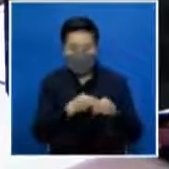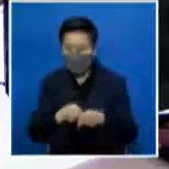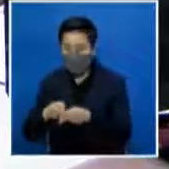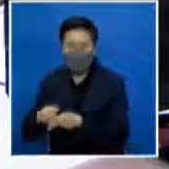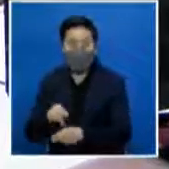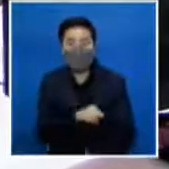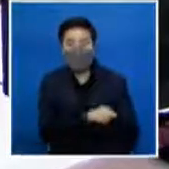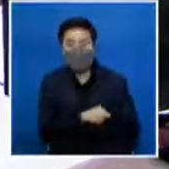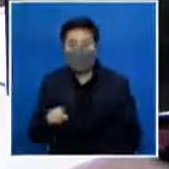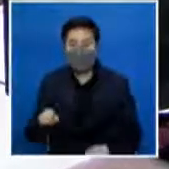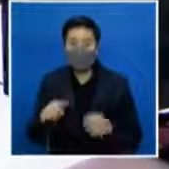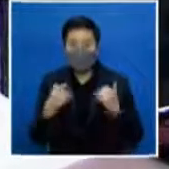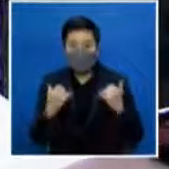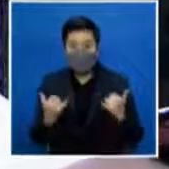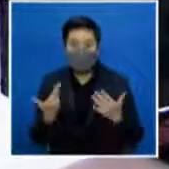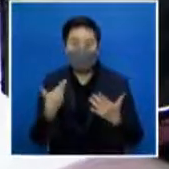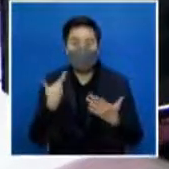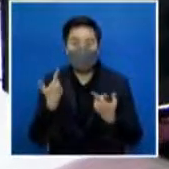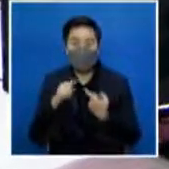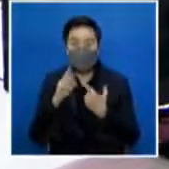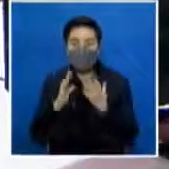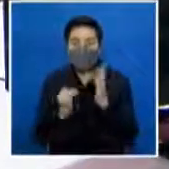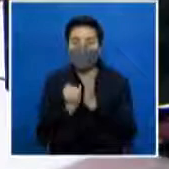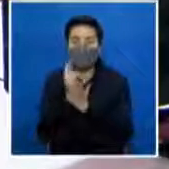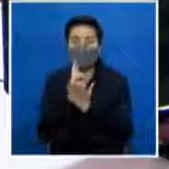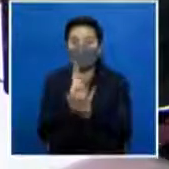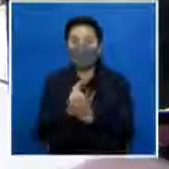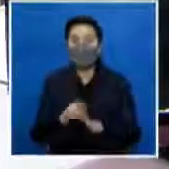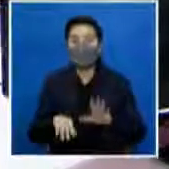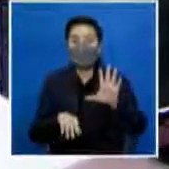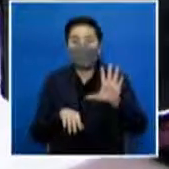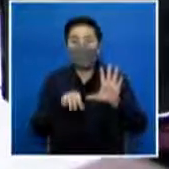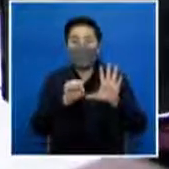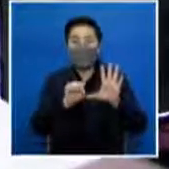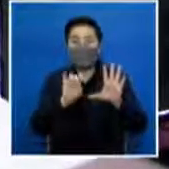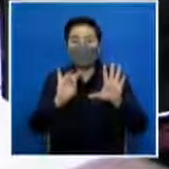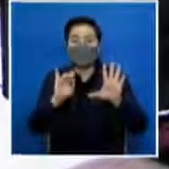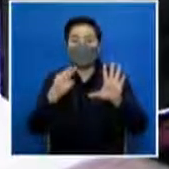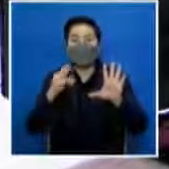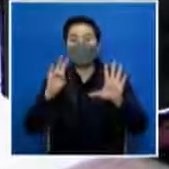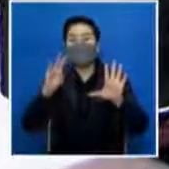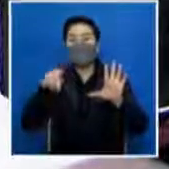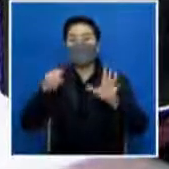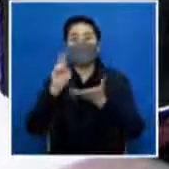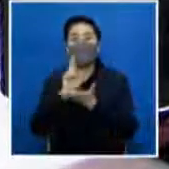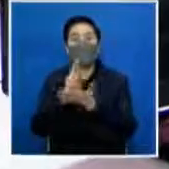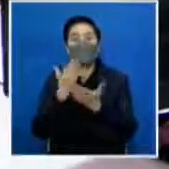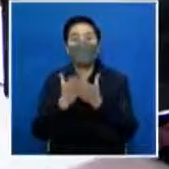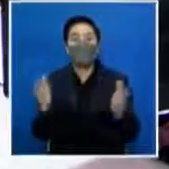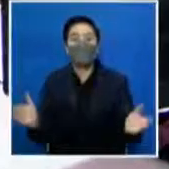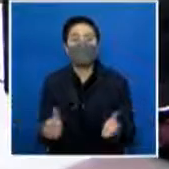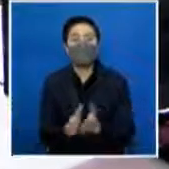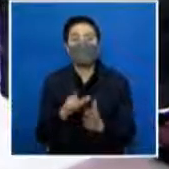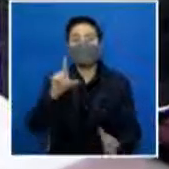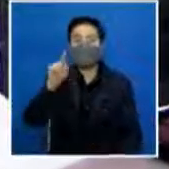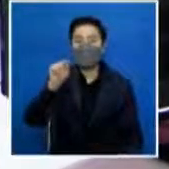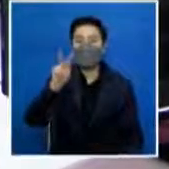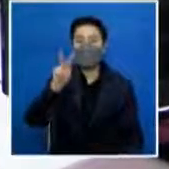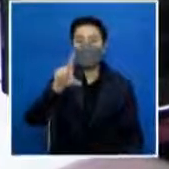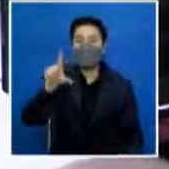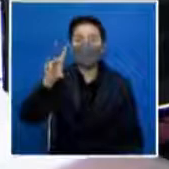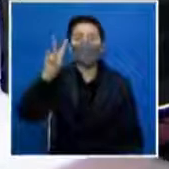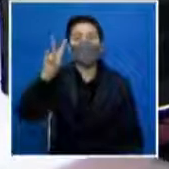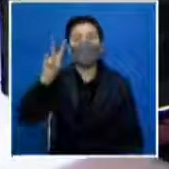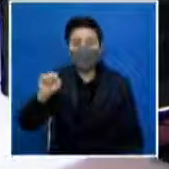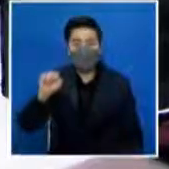ออกรางวัลนะคะและจะมีผู้ถูกรางวัลกว่า 587,000 อันดับคิดเป็นเงินประมาณ 22,700,000 บ